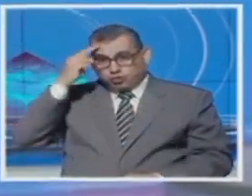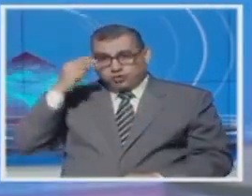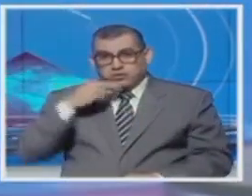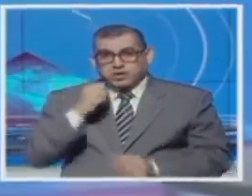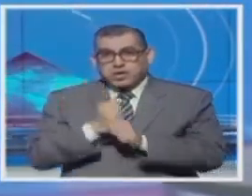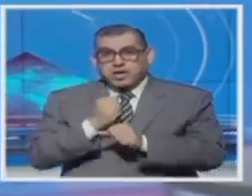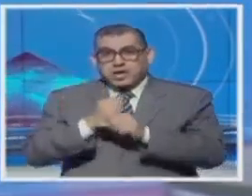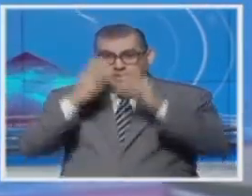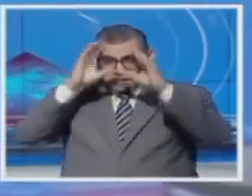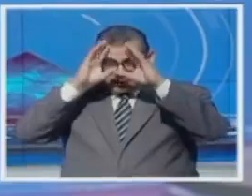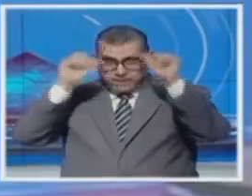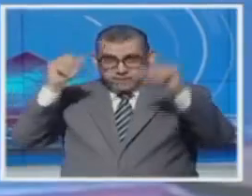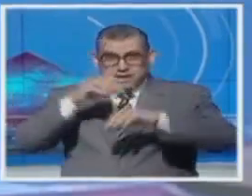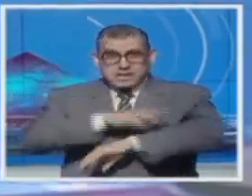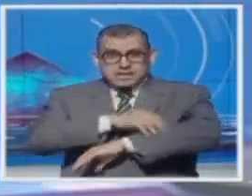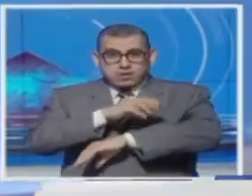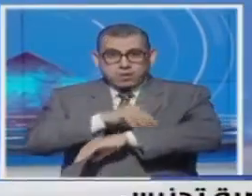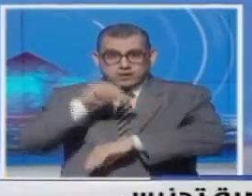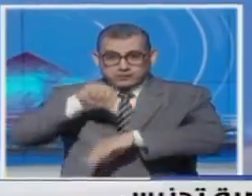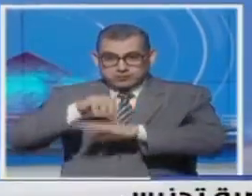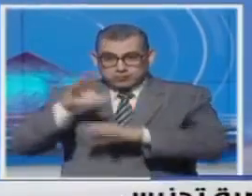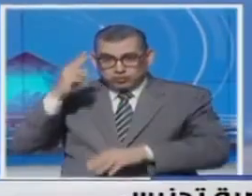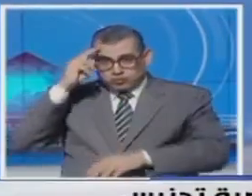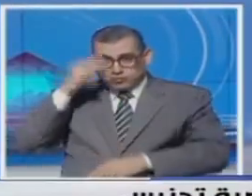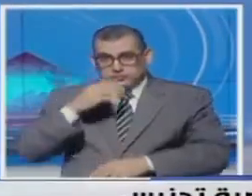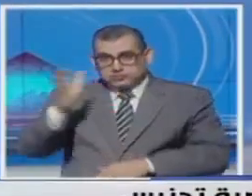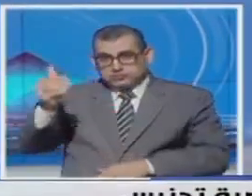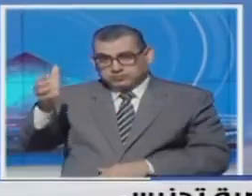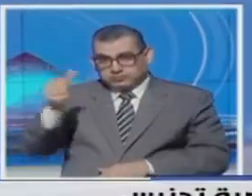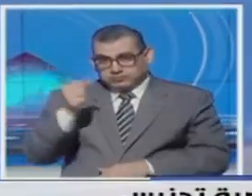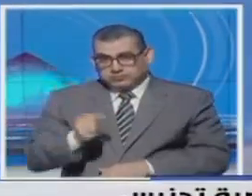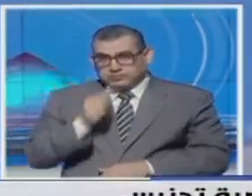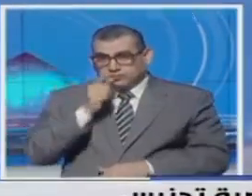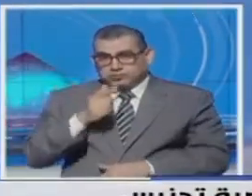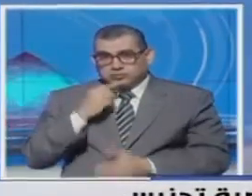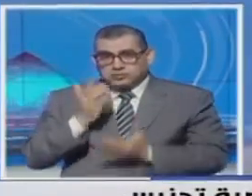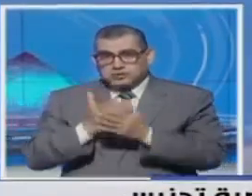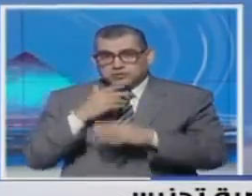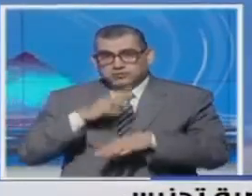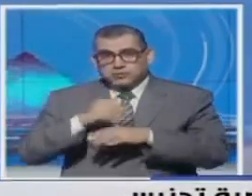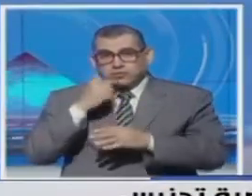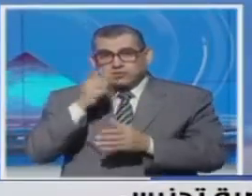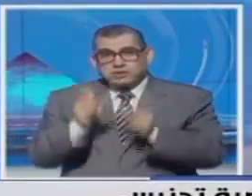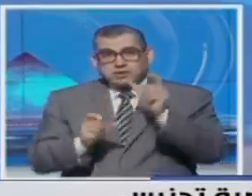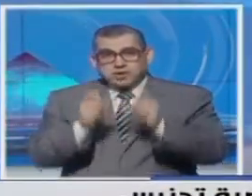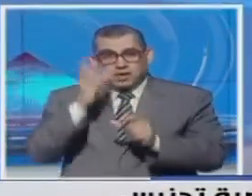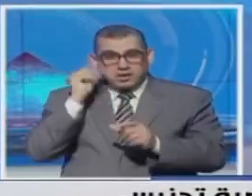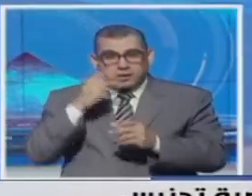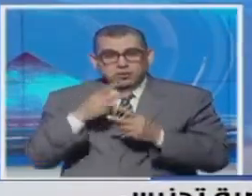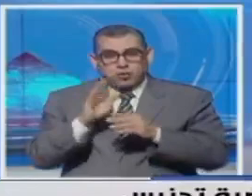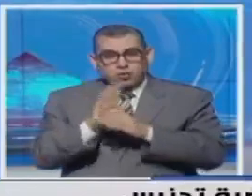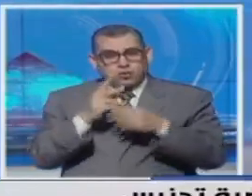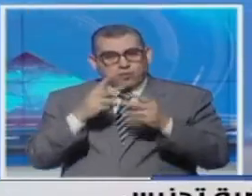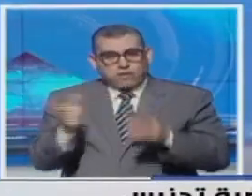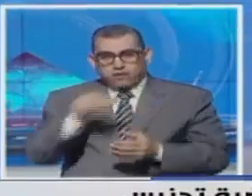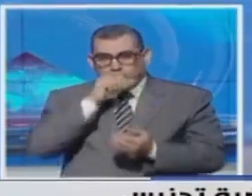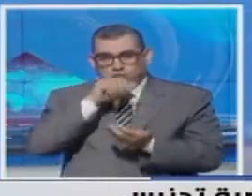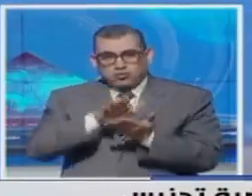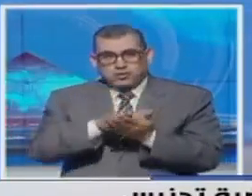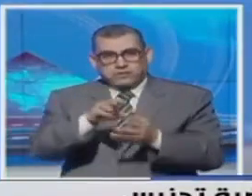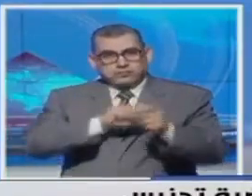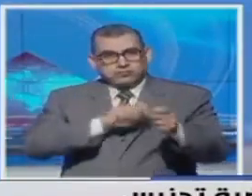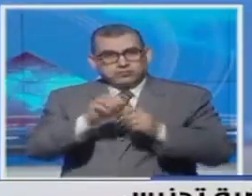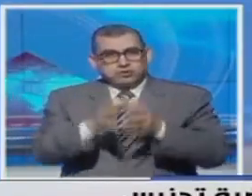السعودية القائمة بأعمال السفارة السويدية لديها بعد منح ستوكهولم بعض المتطرفين التصاريح الرسمية